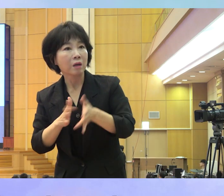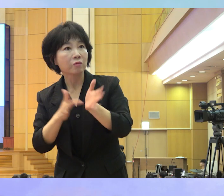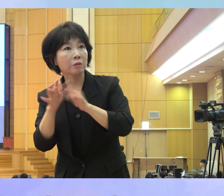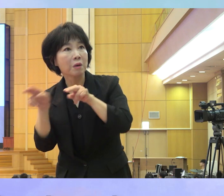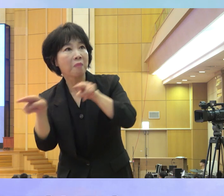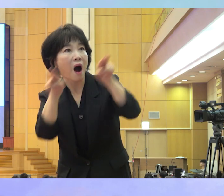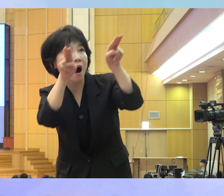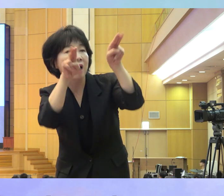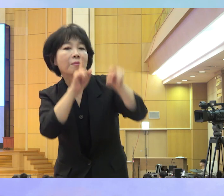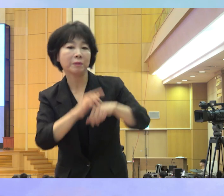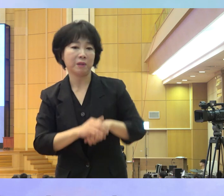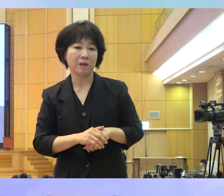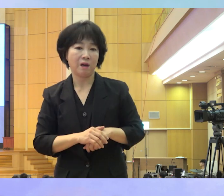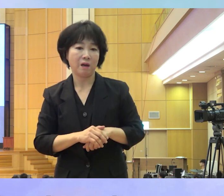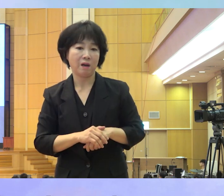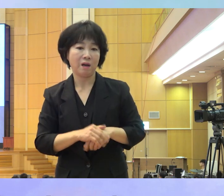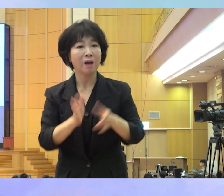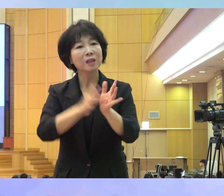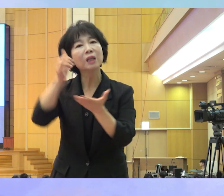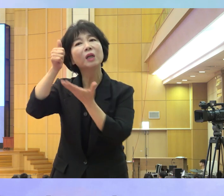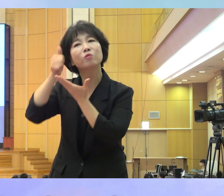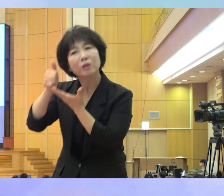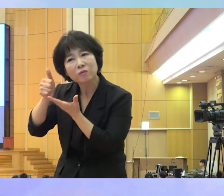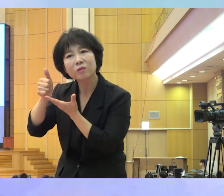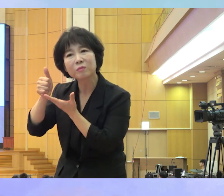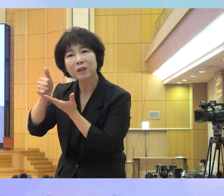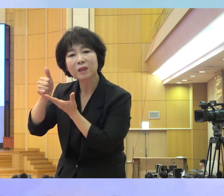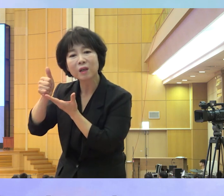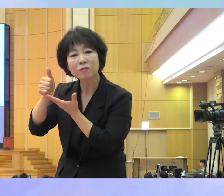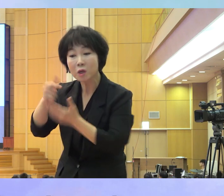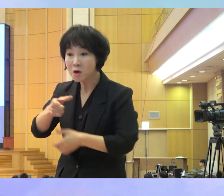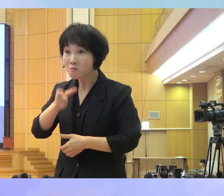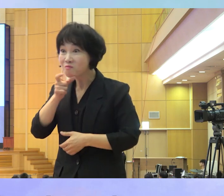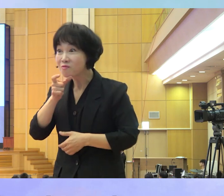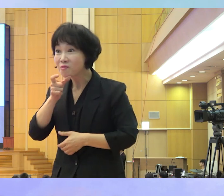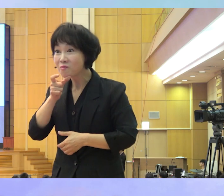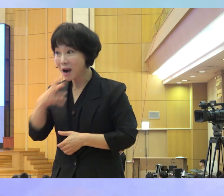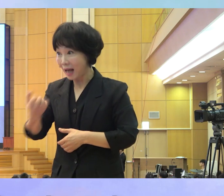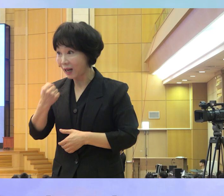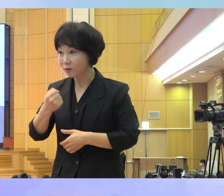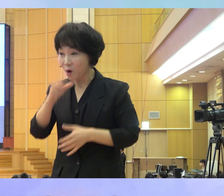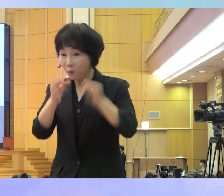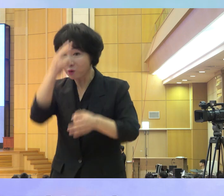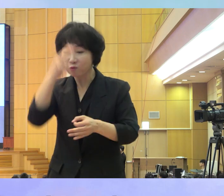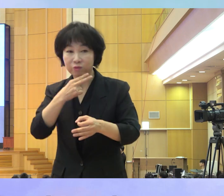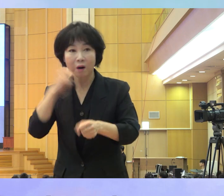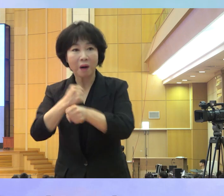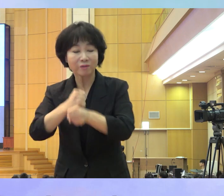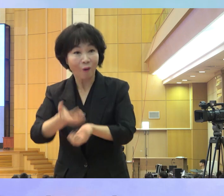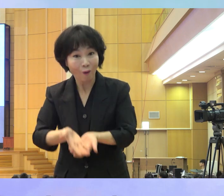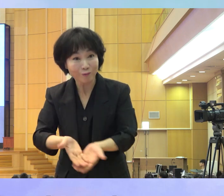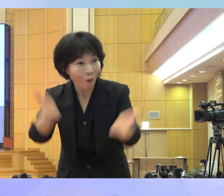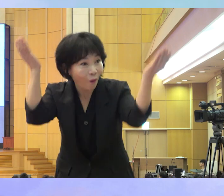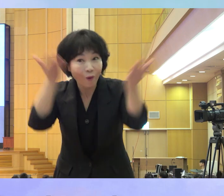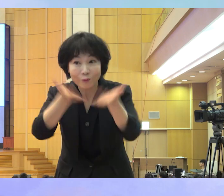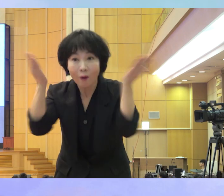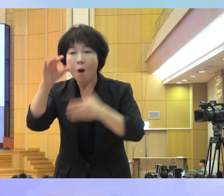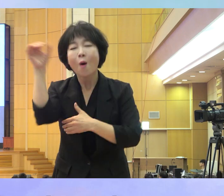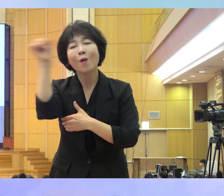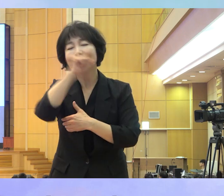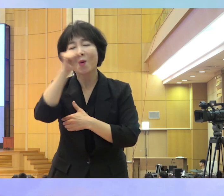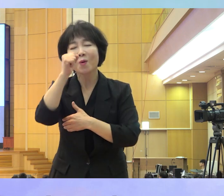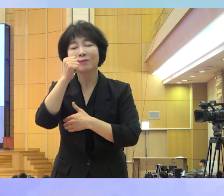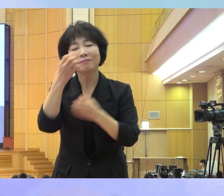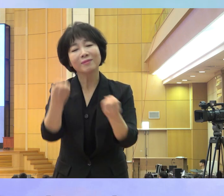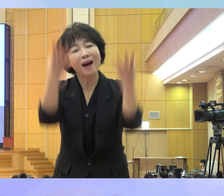그랬어요. 예수님이 이와 같이 물로 포도주 되게 해서서 가나 혼인잔을 좋은